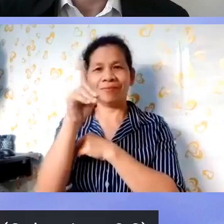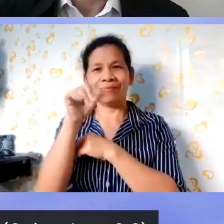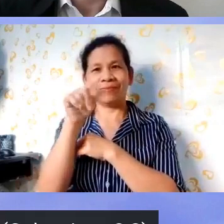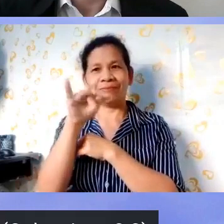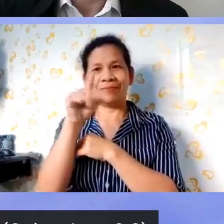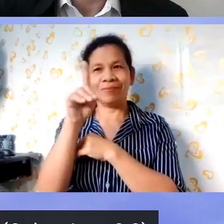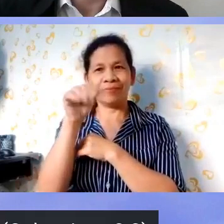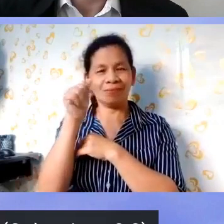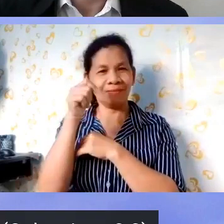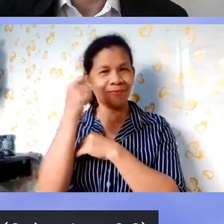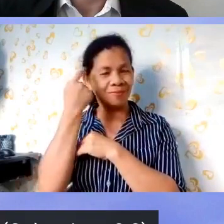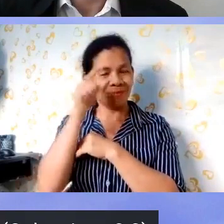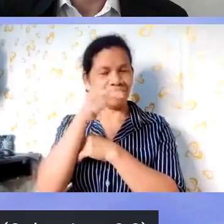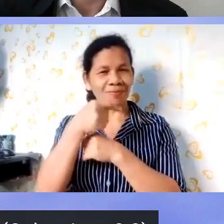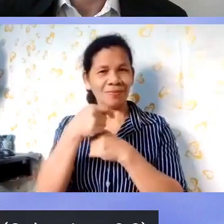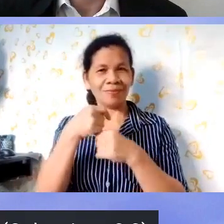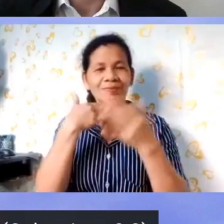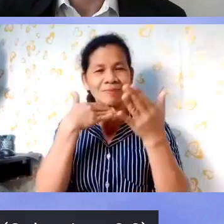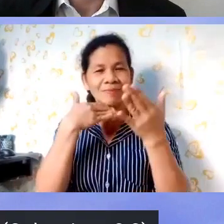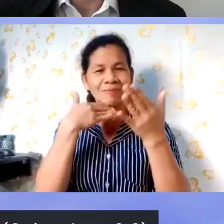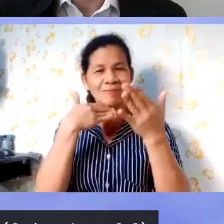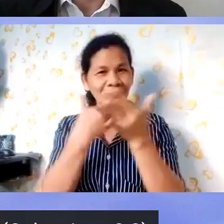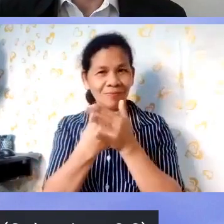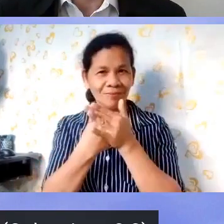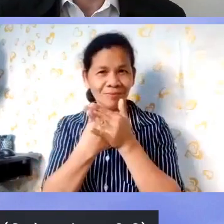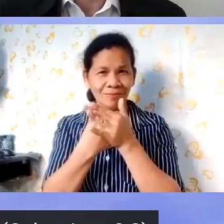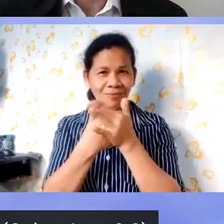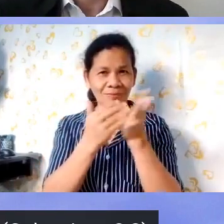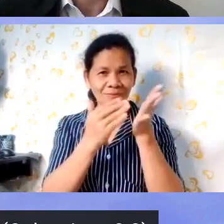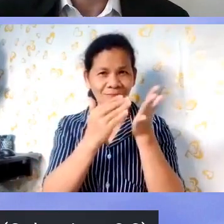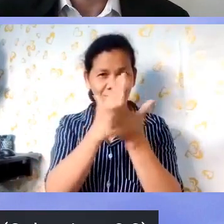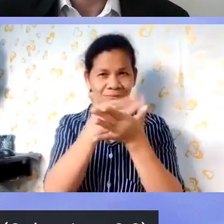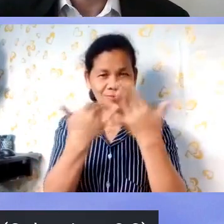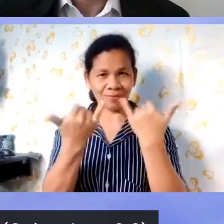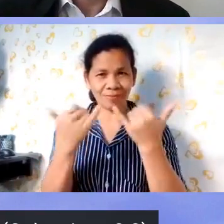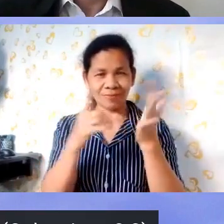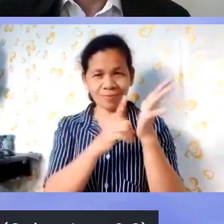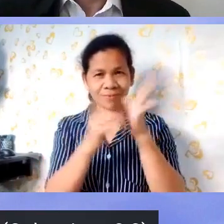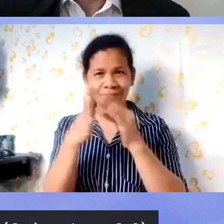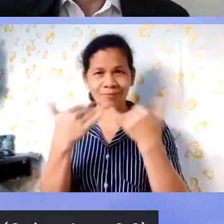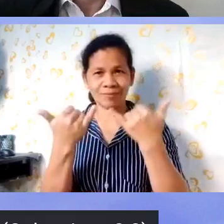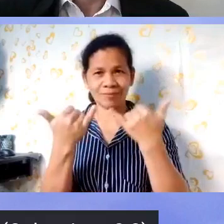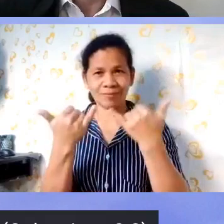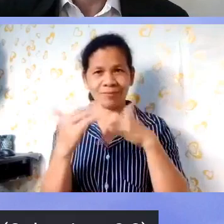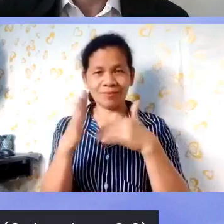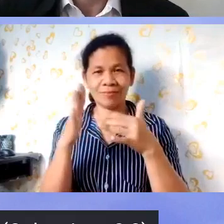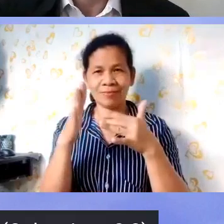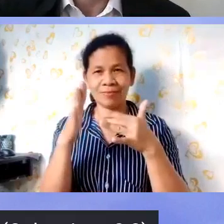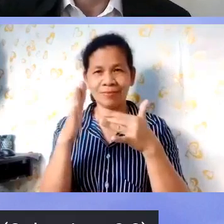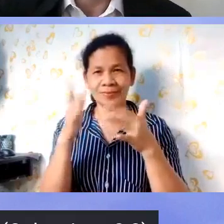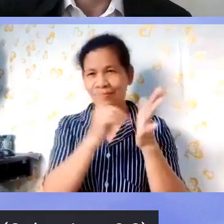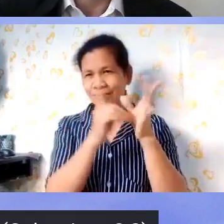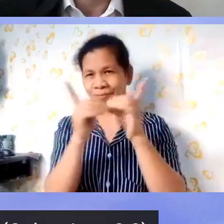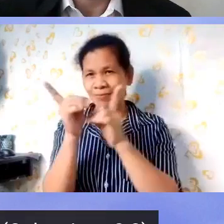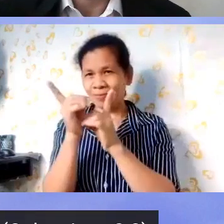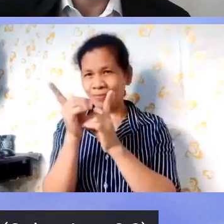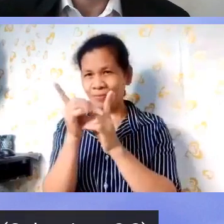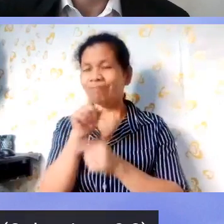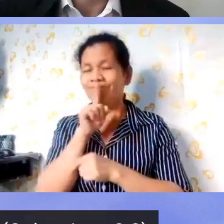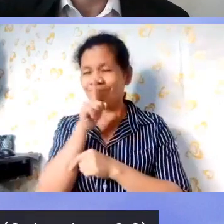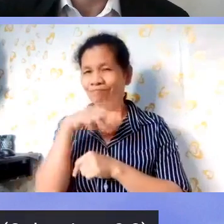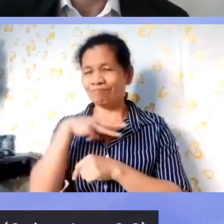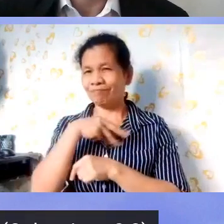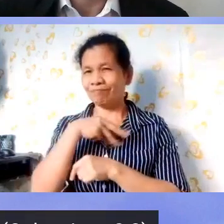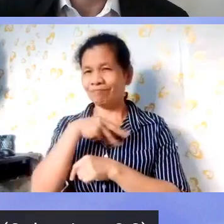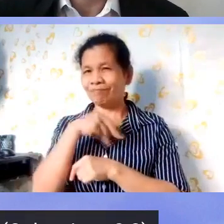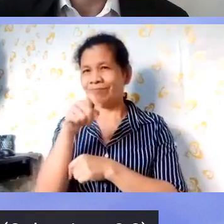ng leksyon at devotional sa umagang ito. Tunay, mga minamahal, mga kapatid ko, na kailangan po natin